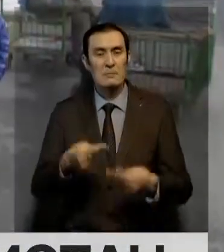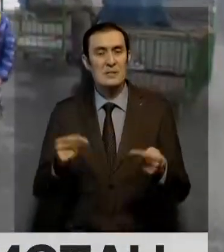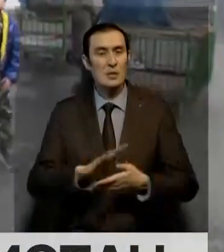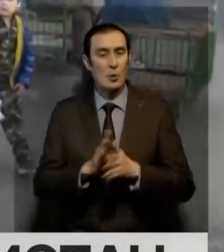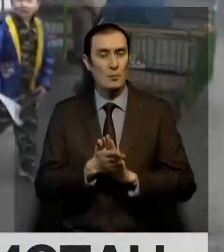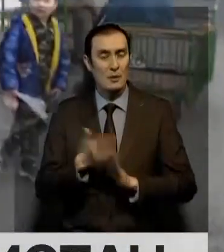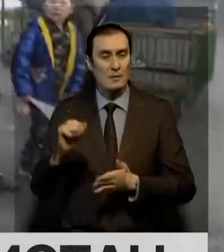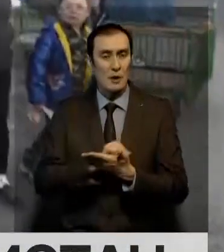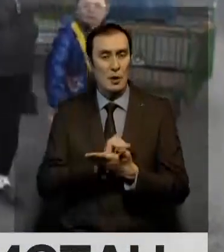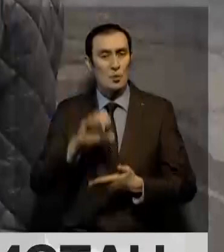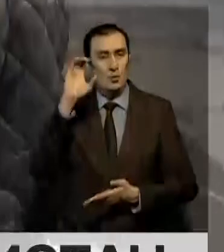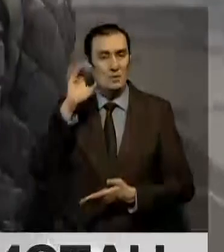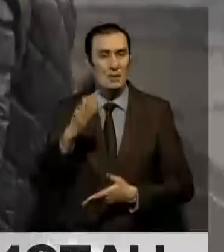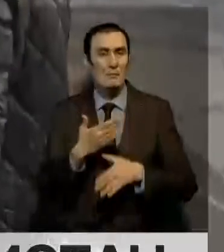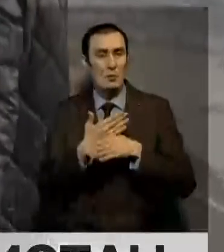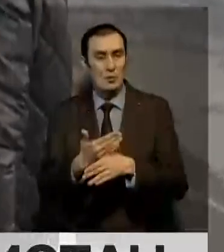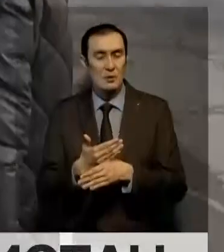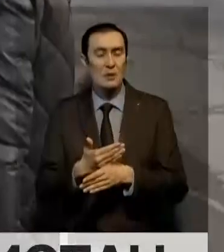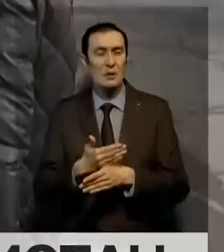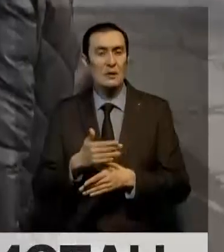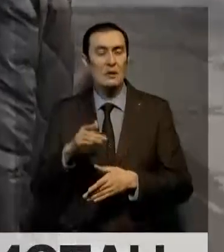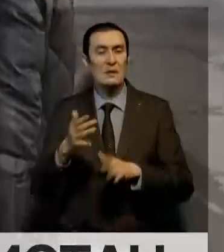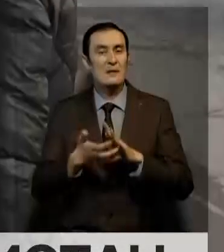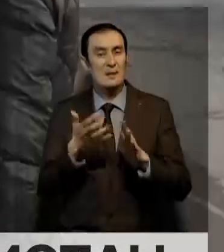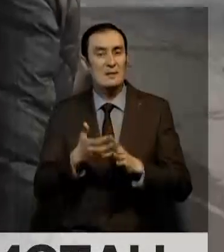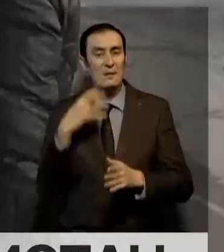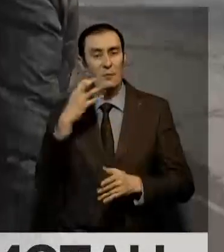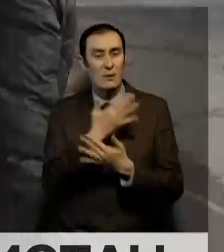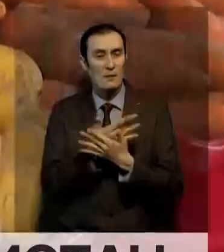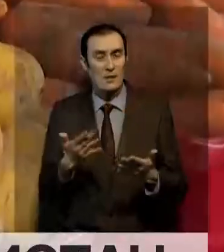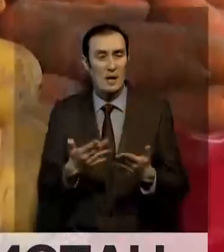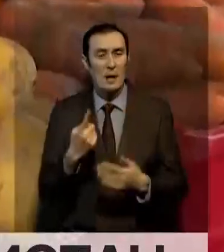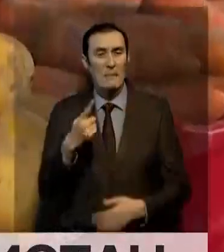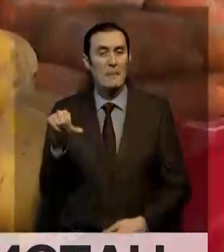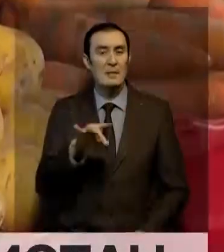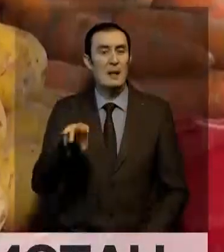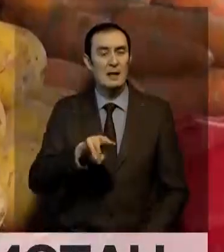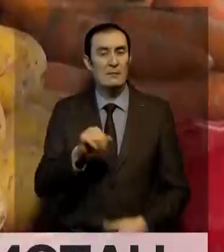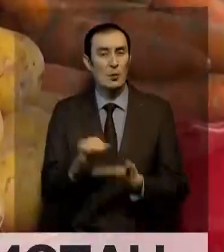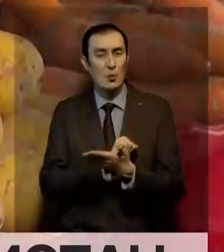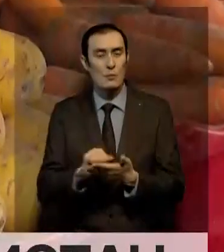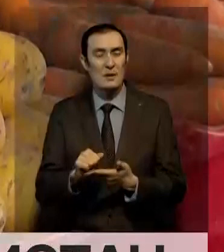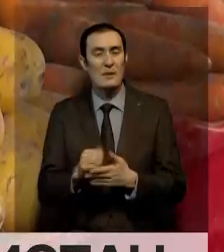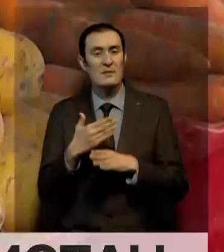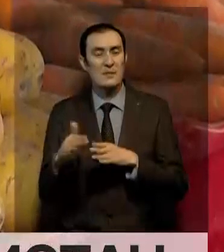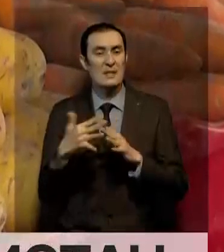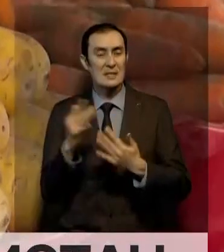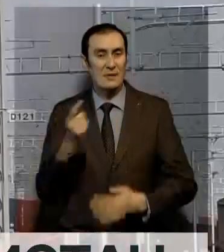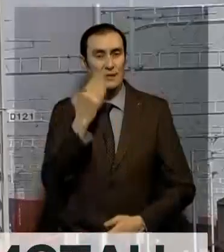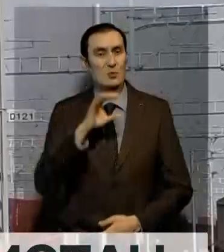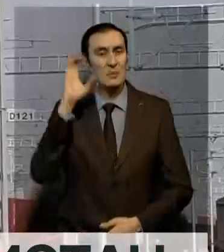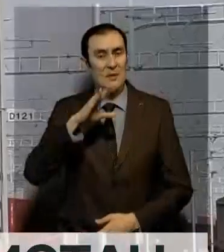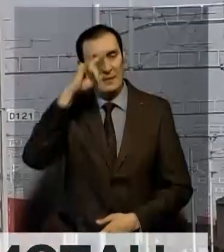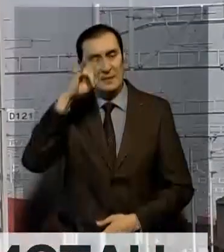документам Узбекистан поможет нам пережить сезонный дефицит фруктов и овощей. Почти на 1,5 миллиарда подписан документ в сфере АПК. Из